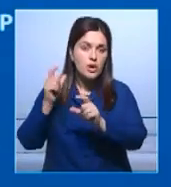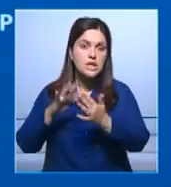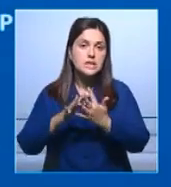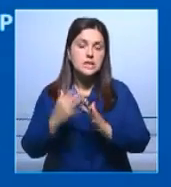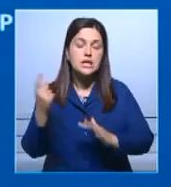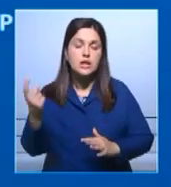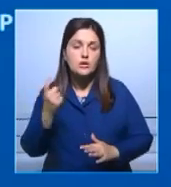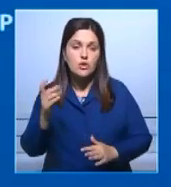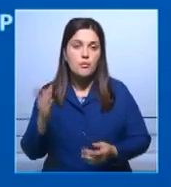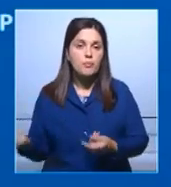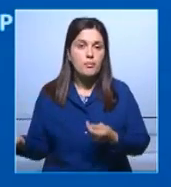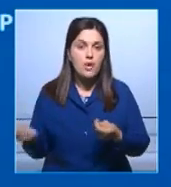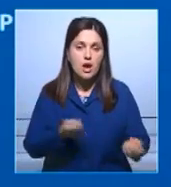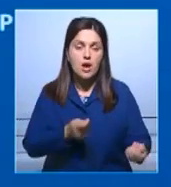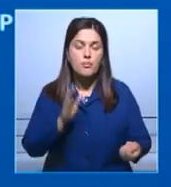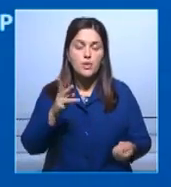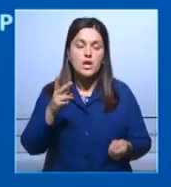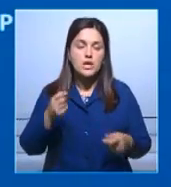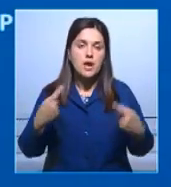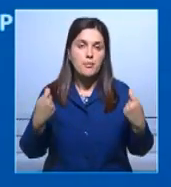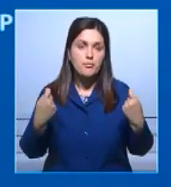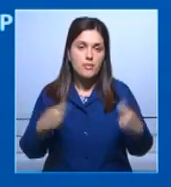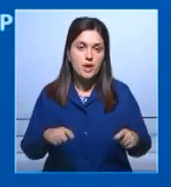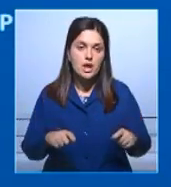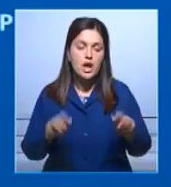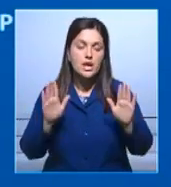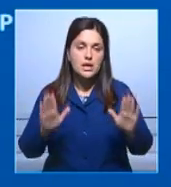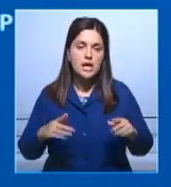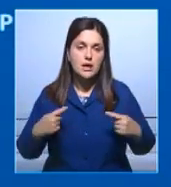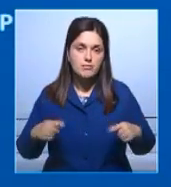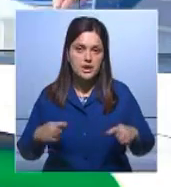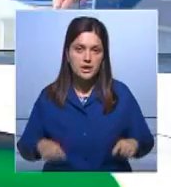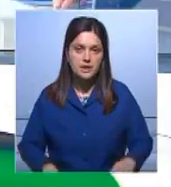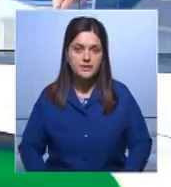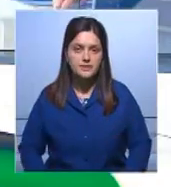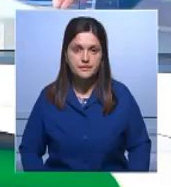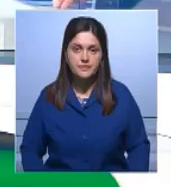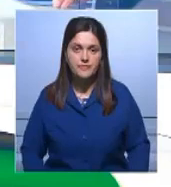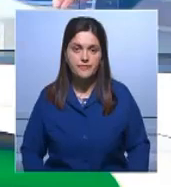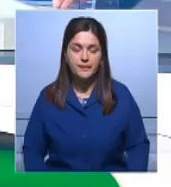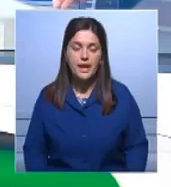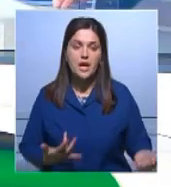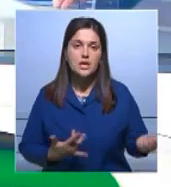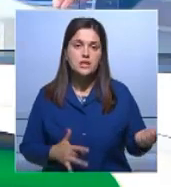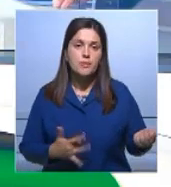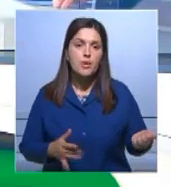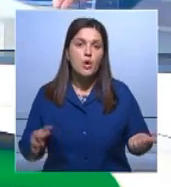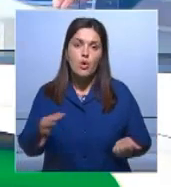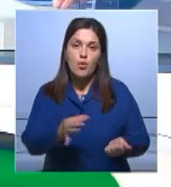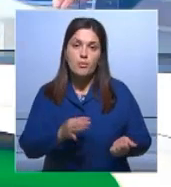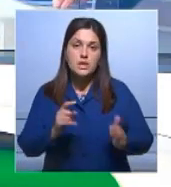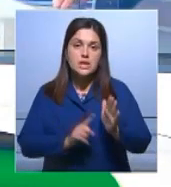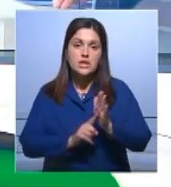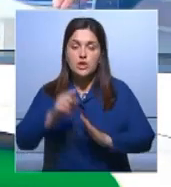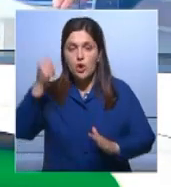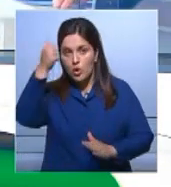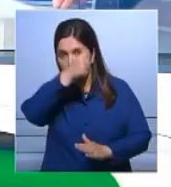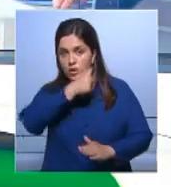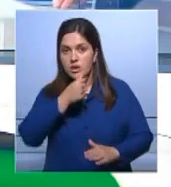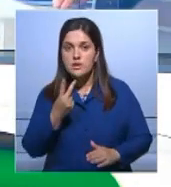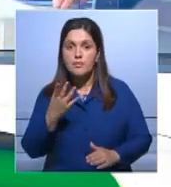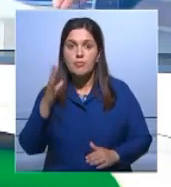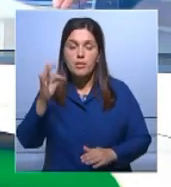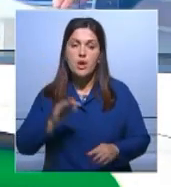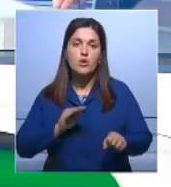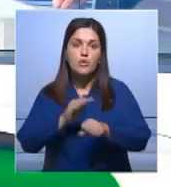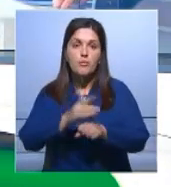сельхозпродукции на реализацию на ярмарках. В Жамбулской области с начала года на четверть